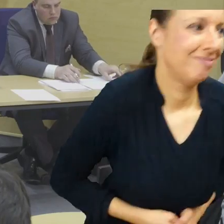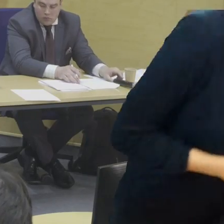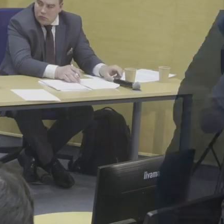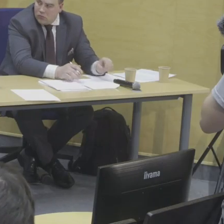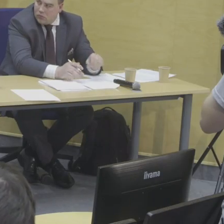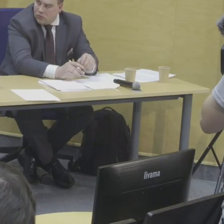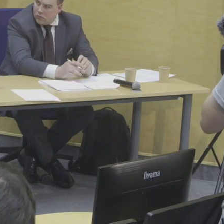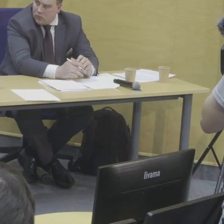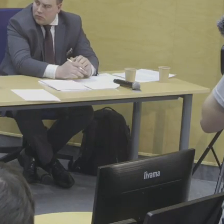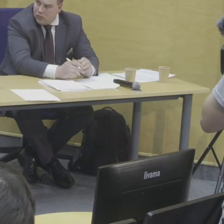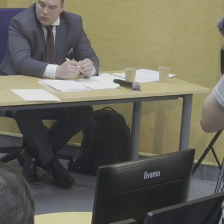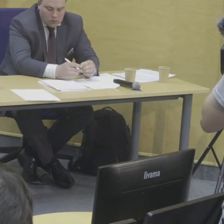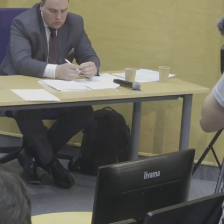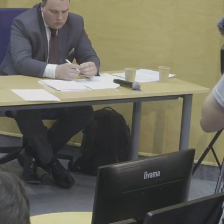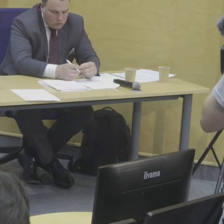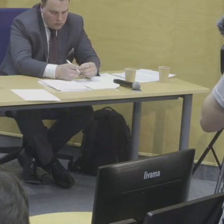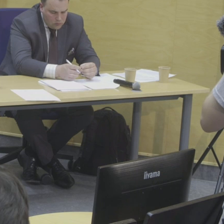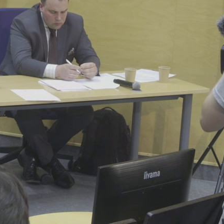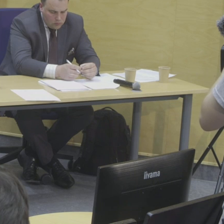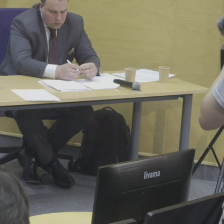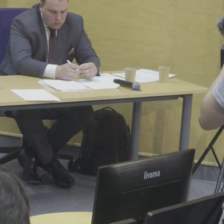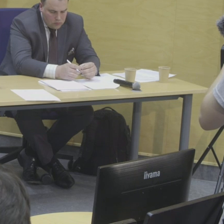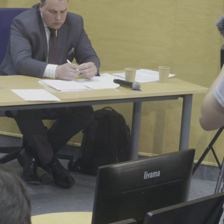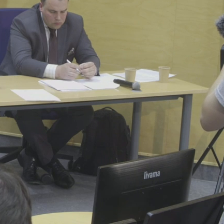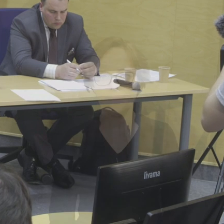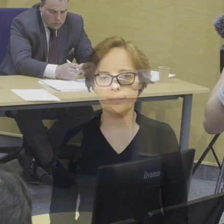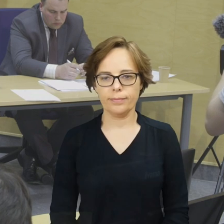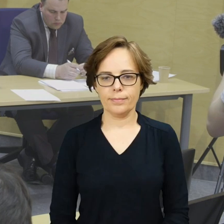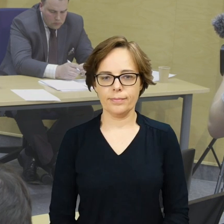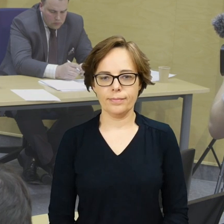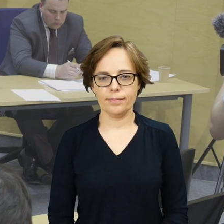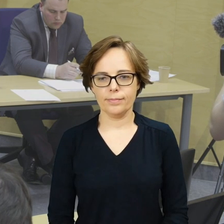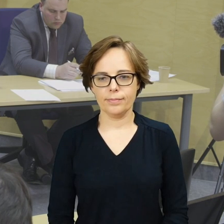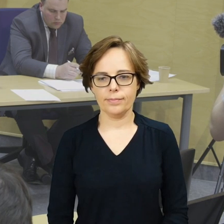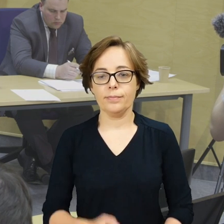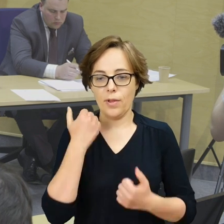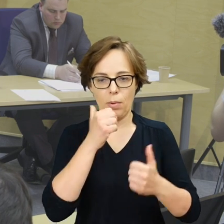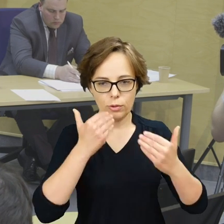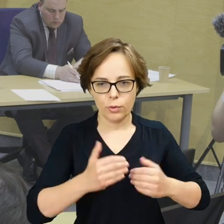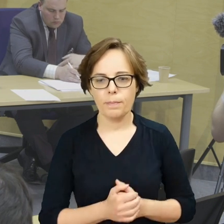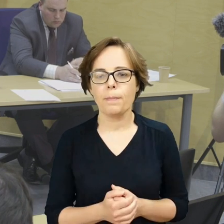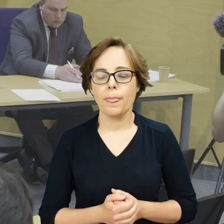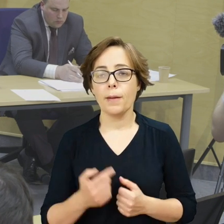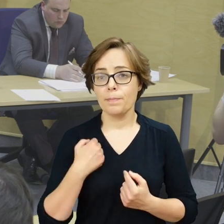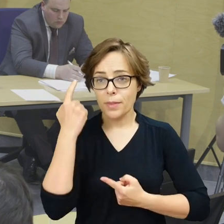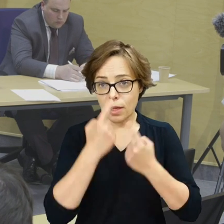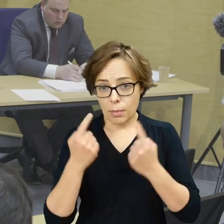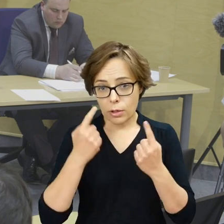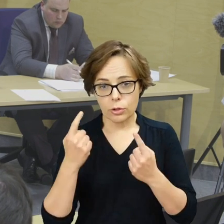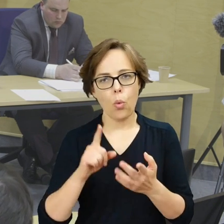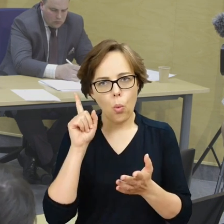Dziękuję bardzo Wojciechowi Klickiemu. Ja myślę, że usłyszeliśmy taki dobry, syntetyczny przegląd tego,